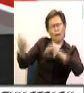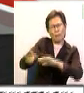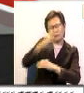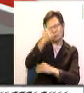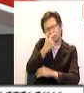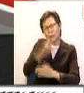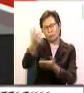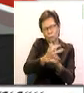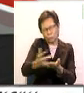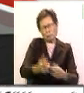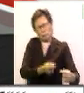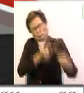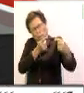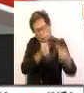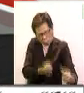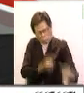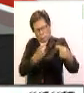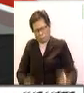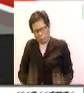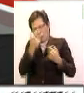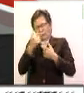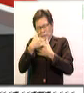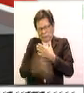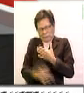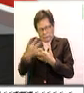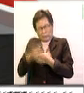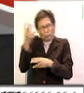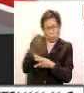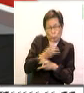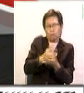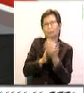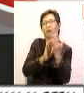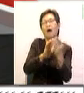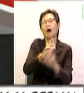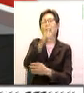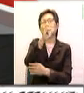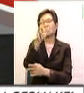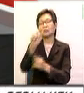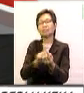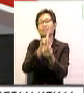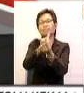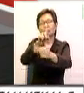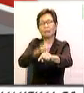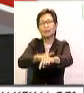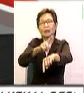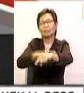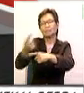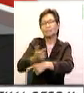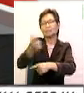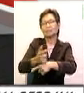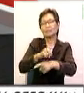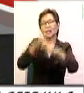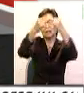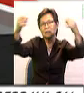selepas 3 minggu bertarung nyawa akibat kecederaan parah yang dialami. Tun Dr. Siti Asmah ditemui ketika sesi latihan